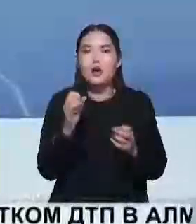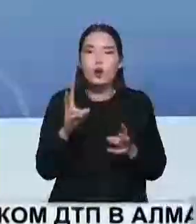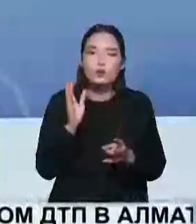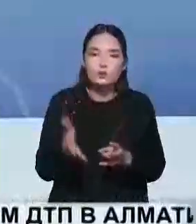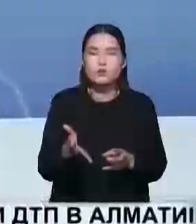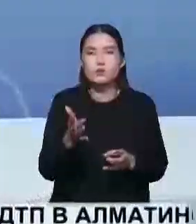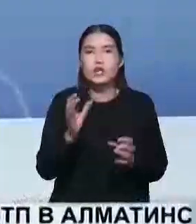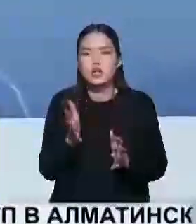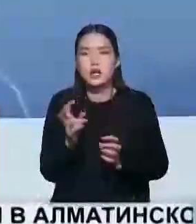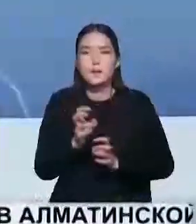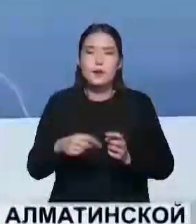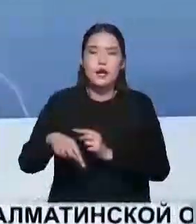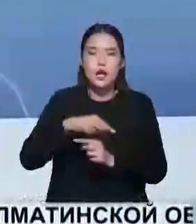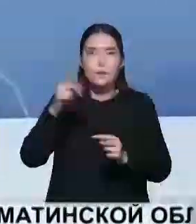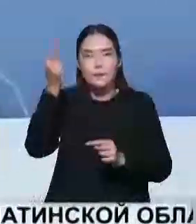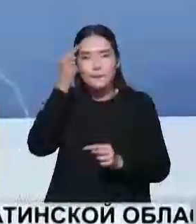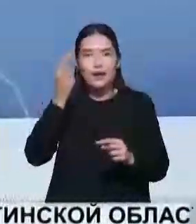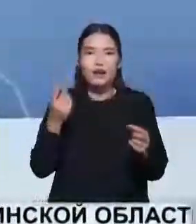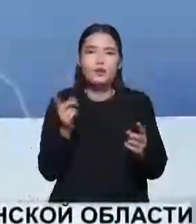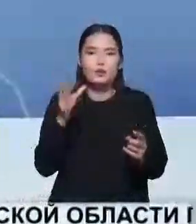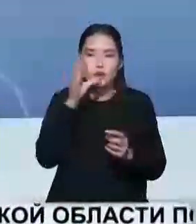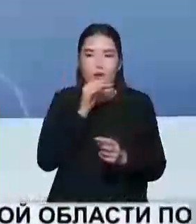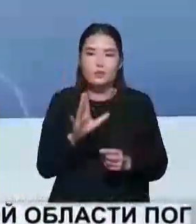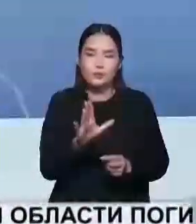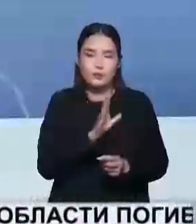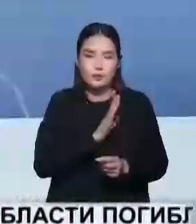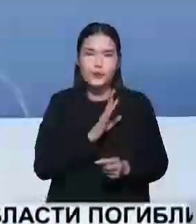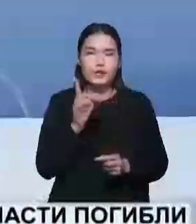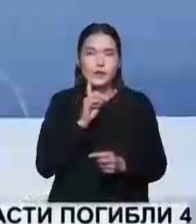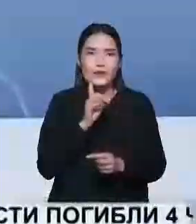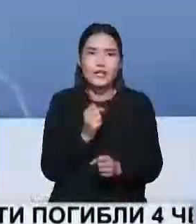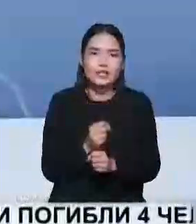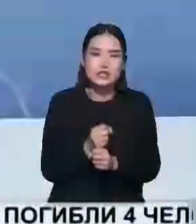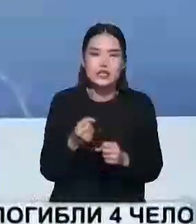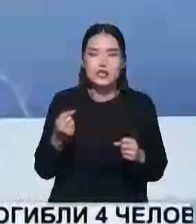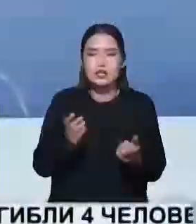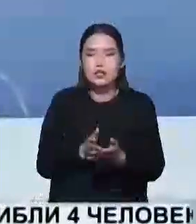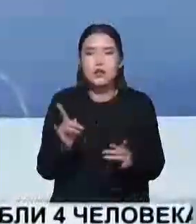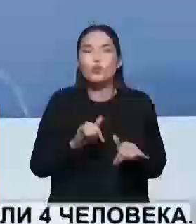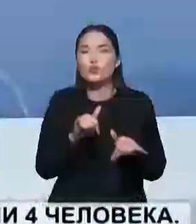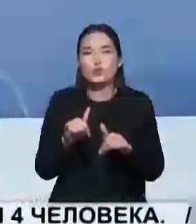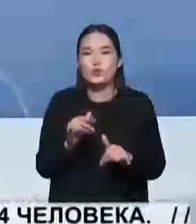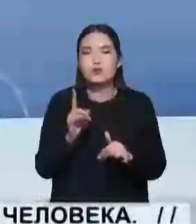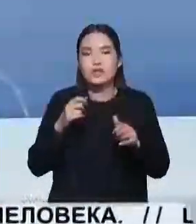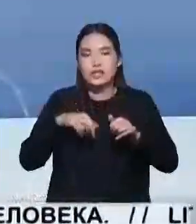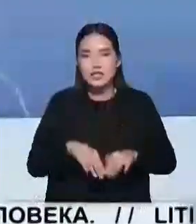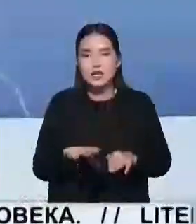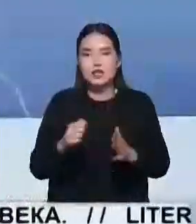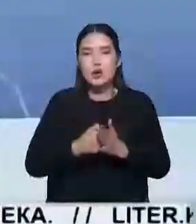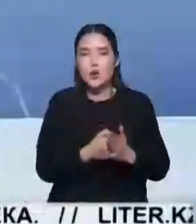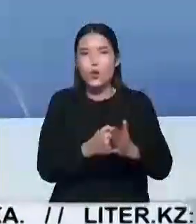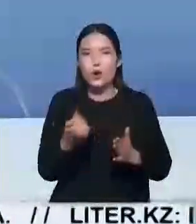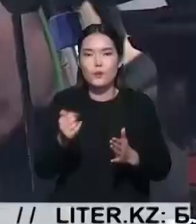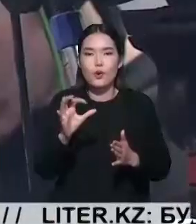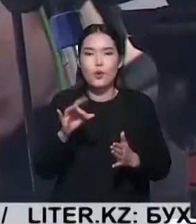просим предпринимателей с пониманием отнестись. Он говорит, а я построил, я что должен сделать? А откуда мы дадим вам объем, если его не хватает